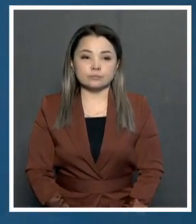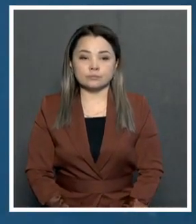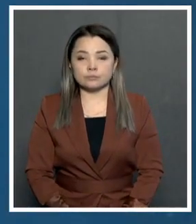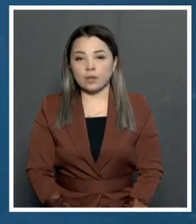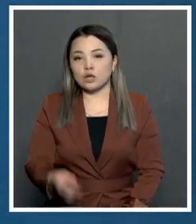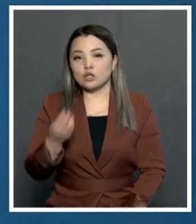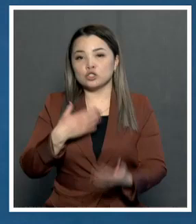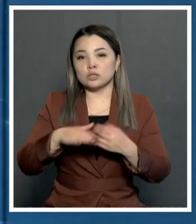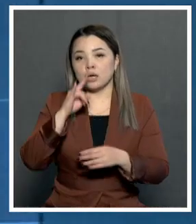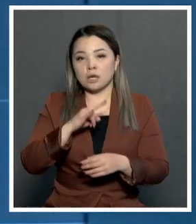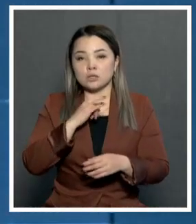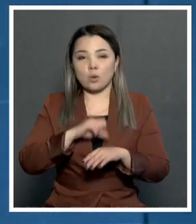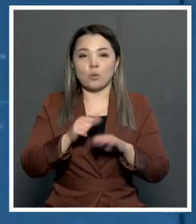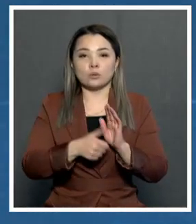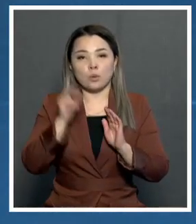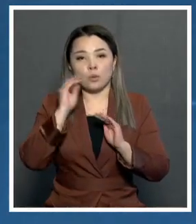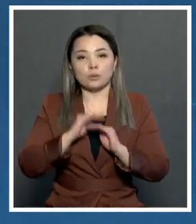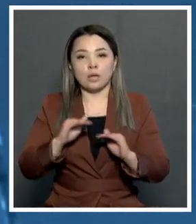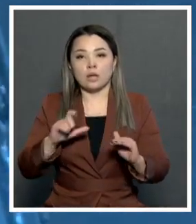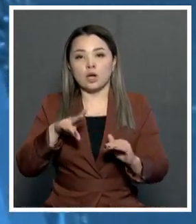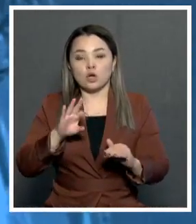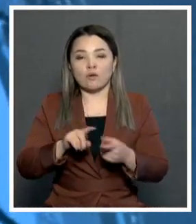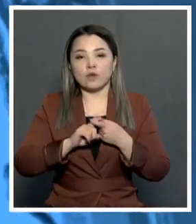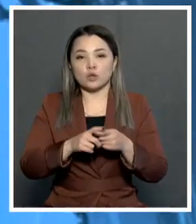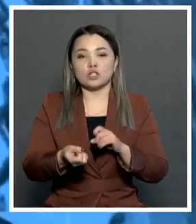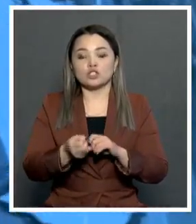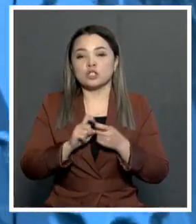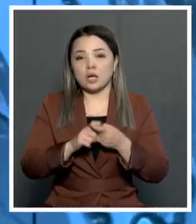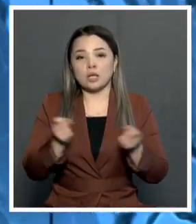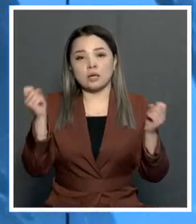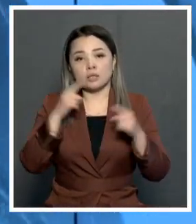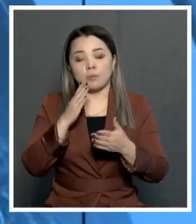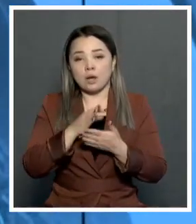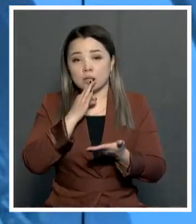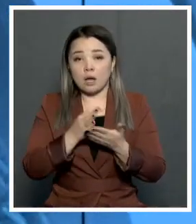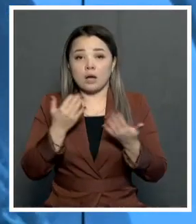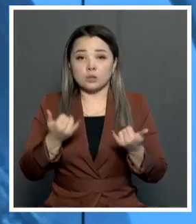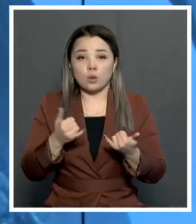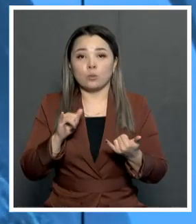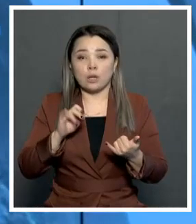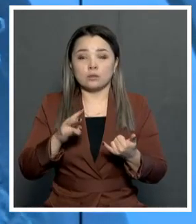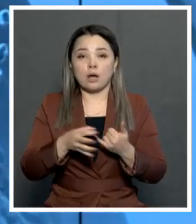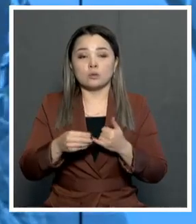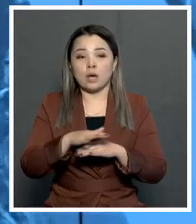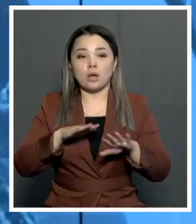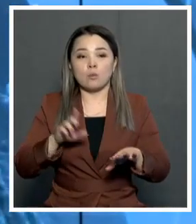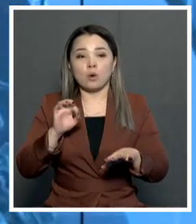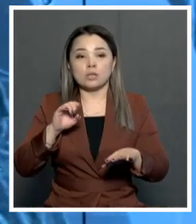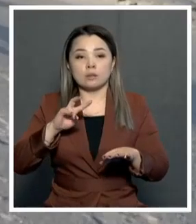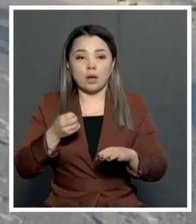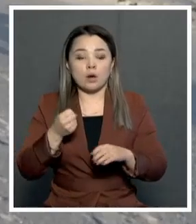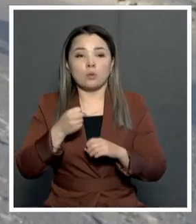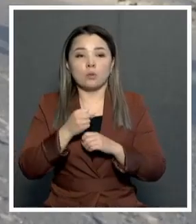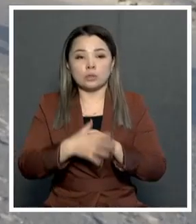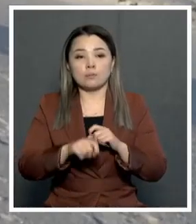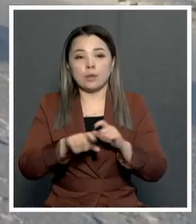Жалғастырайық, шығыс Қазақстанда 16 оқушы энтровирусты инфекцияға шалдықты деген күдік бар. Олар Ұлан ауданының Бозанбай ауылындағы орта